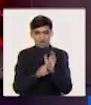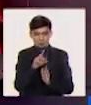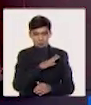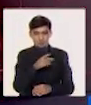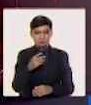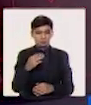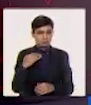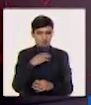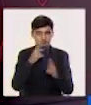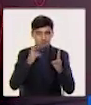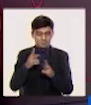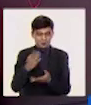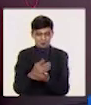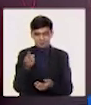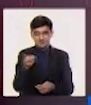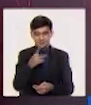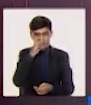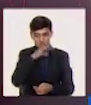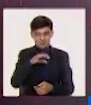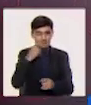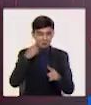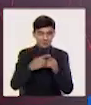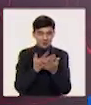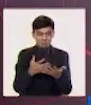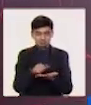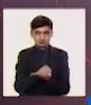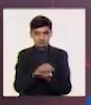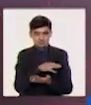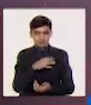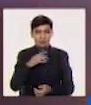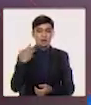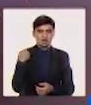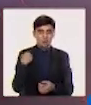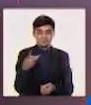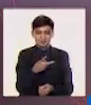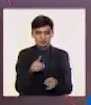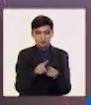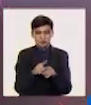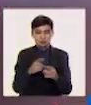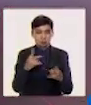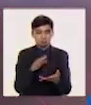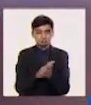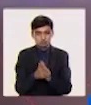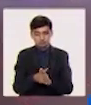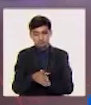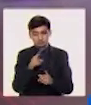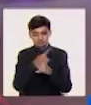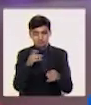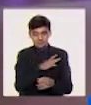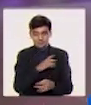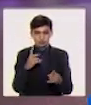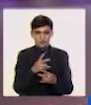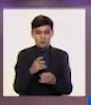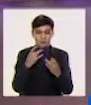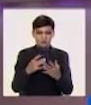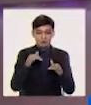адам қаза тауып, әскери техникалар жойылды. Бірқатар мемлекеттің басшысы бұл мәселені бейбіт шешу керек деген ұсыныс айтып жатыр. Ал